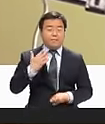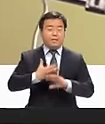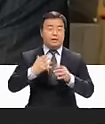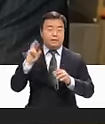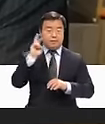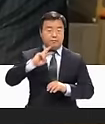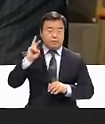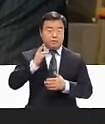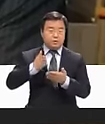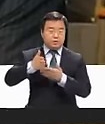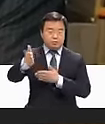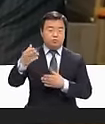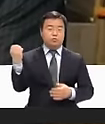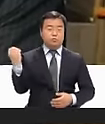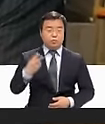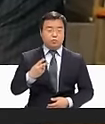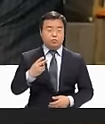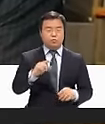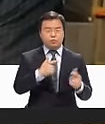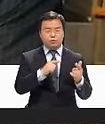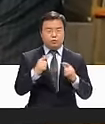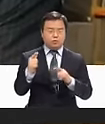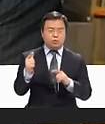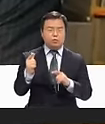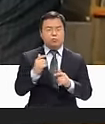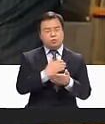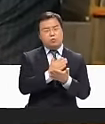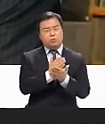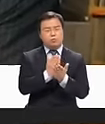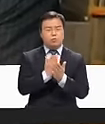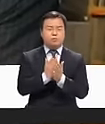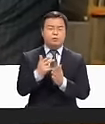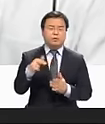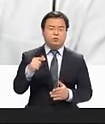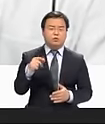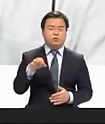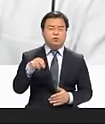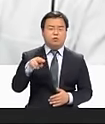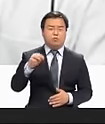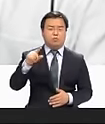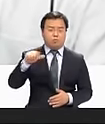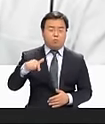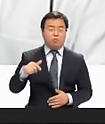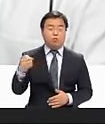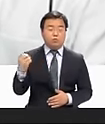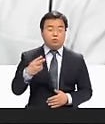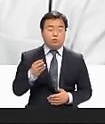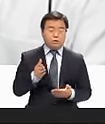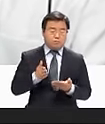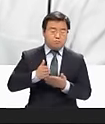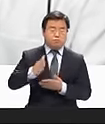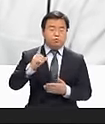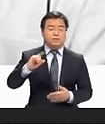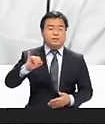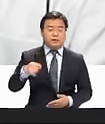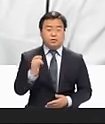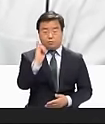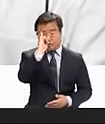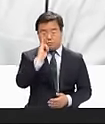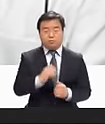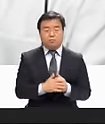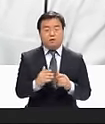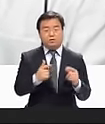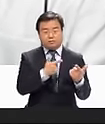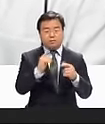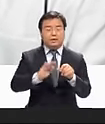사랑을 받았고 그 전영혁 씨라고 또 아주 전문적인 음악만 소개해주는 DJ가 있었는데 네. 그분도 굉장히 사랑을